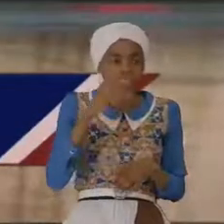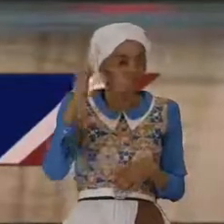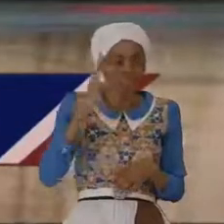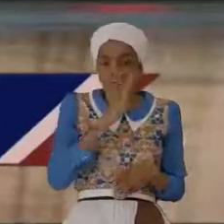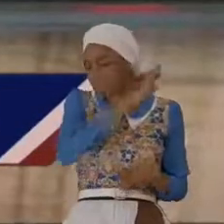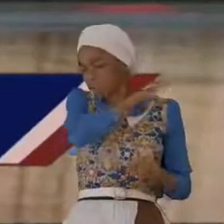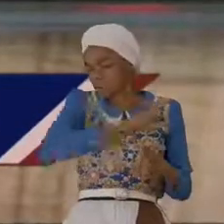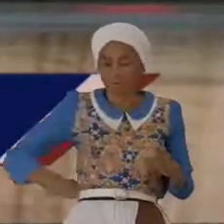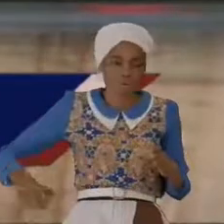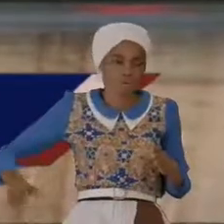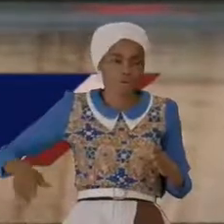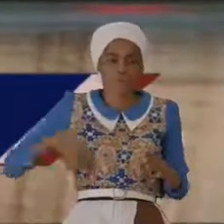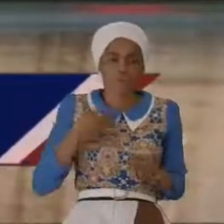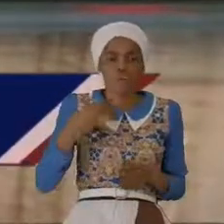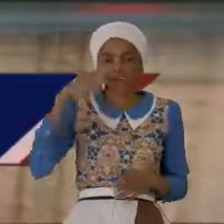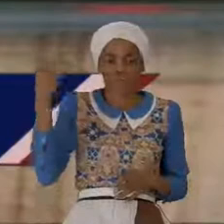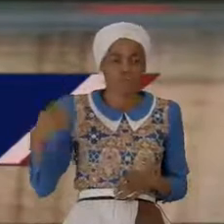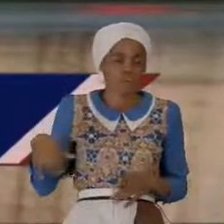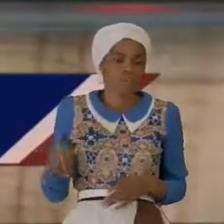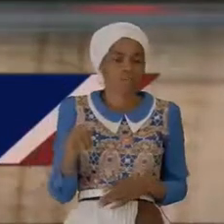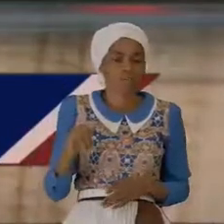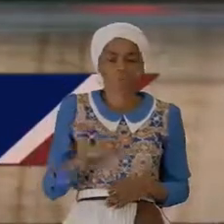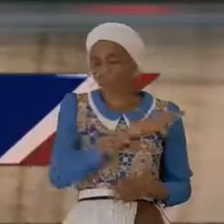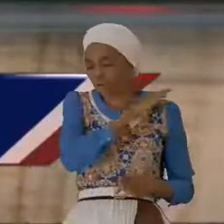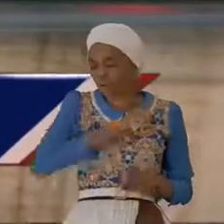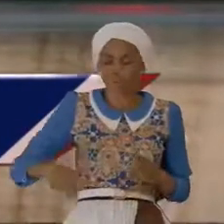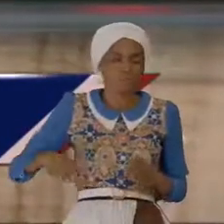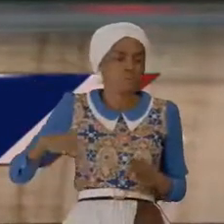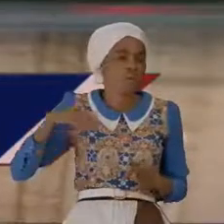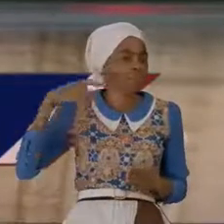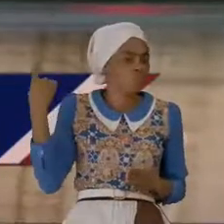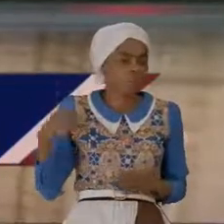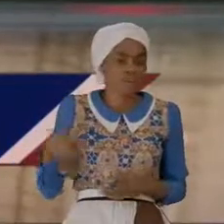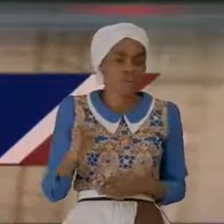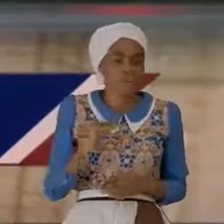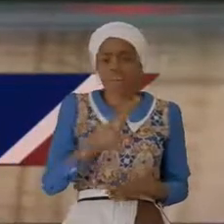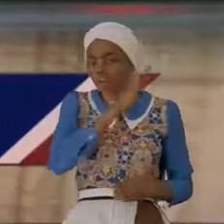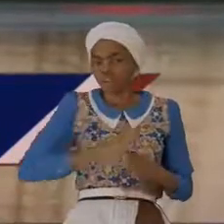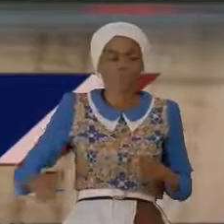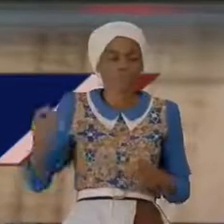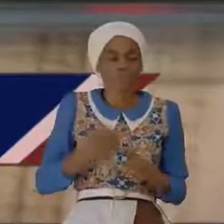exterminé pour toujours. Tu seras exterminé pour toujours. Exterminé pour toujours.